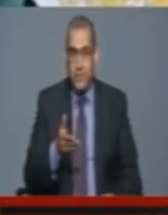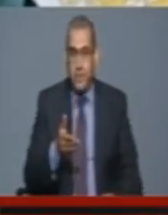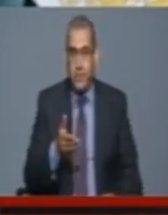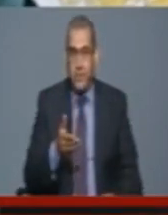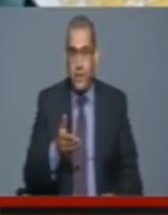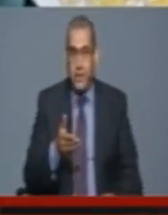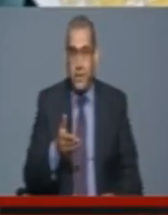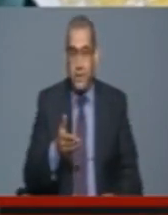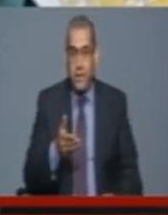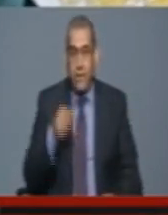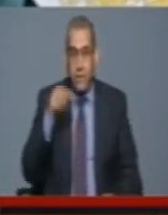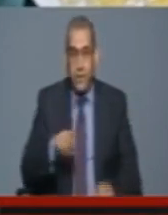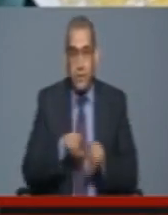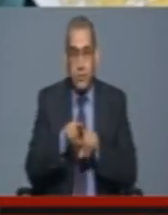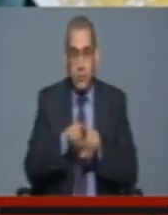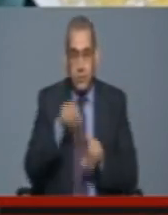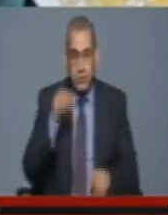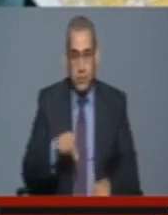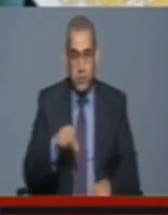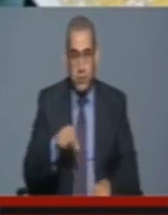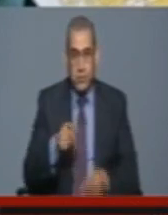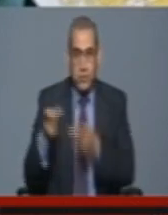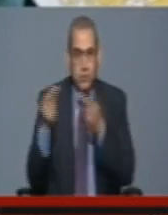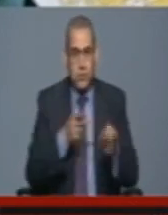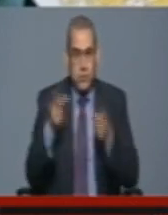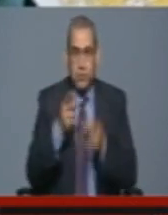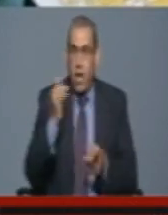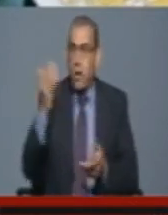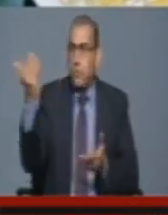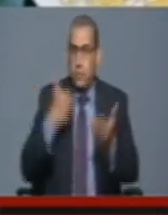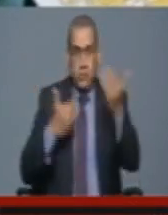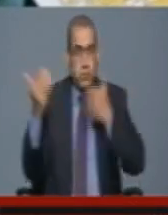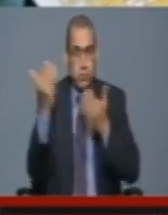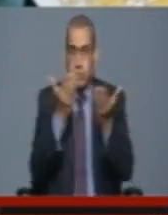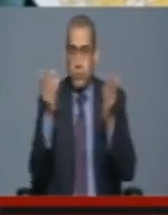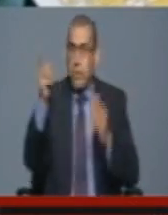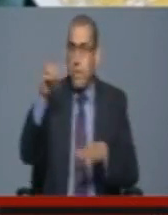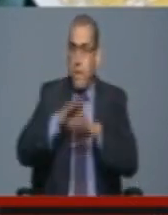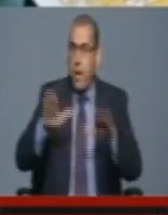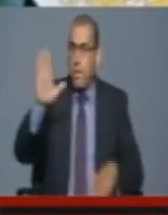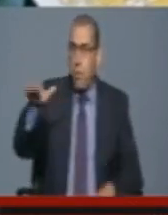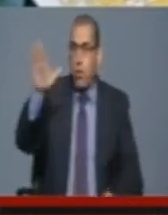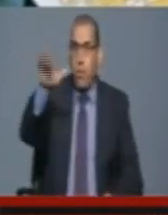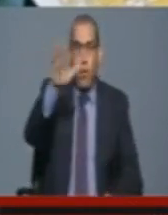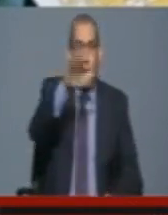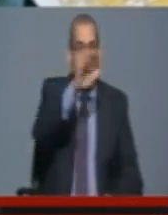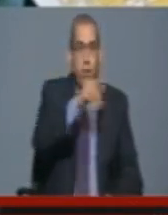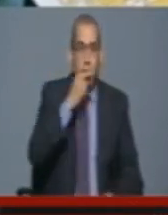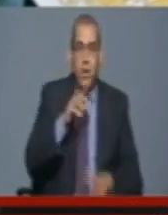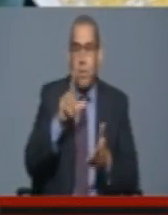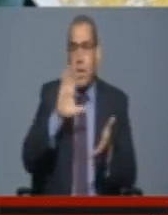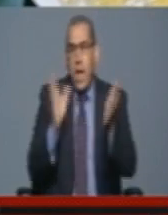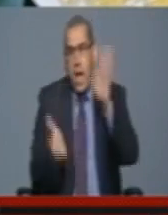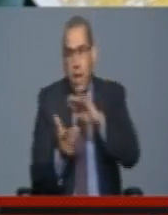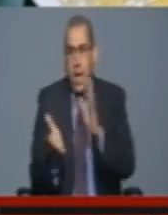في الأشقاء والضيوف اللي بتكلم عنهم. بلادهم موجودة ولكن غير مستقرة،